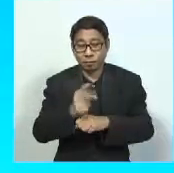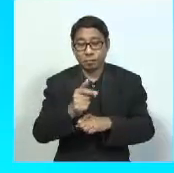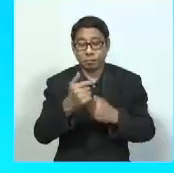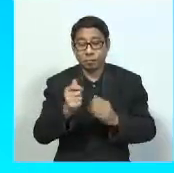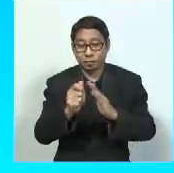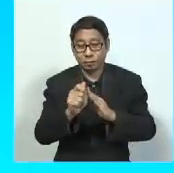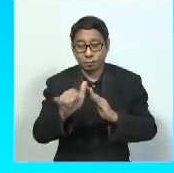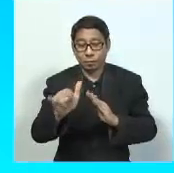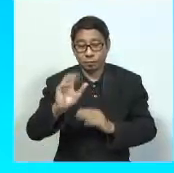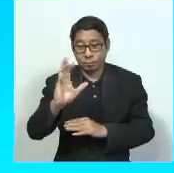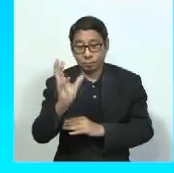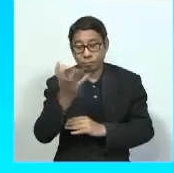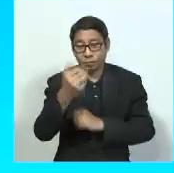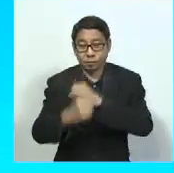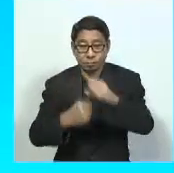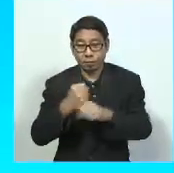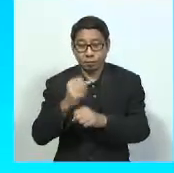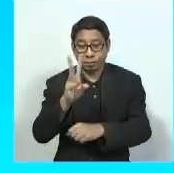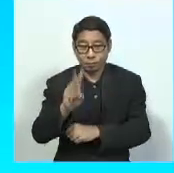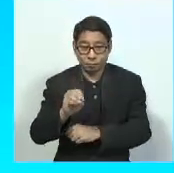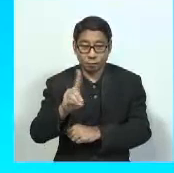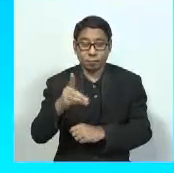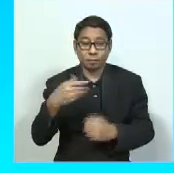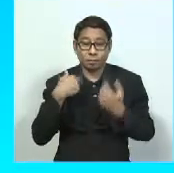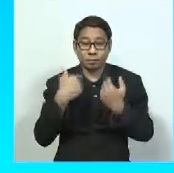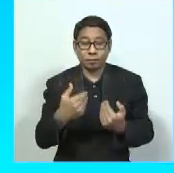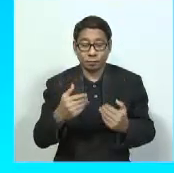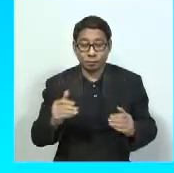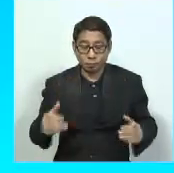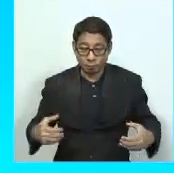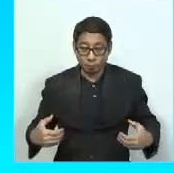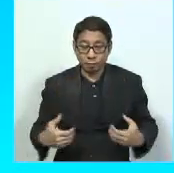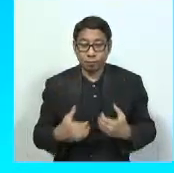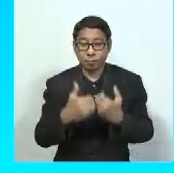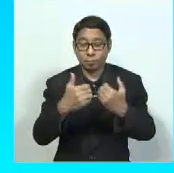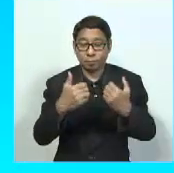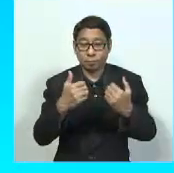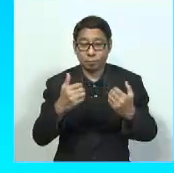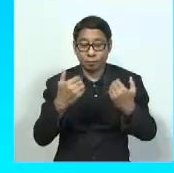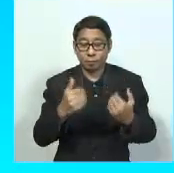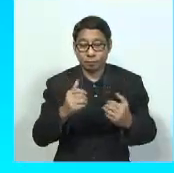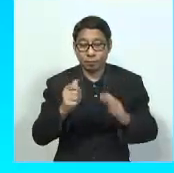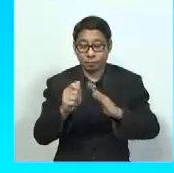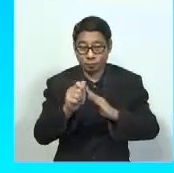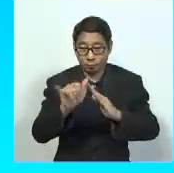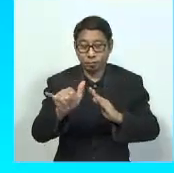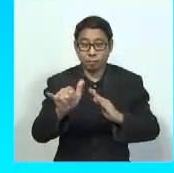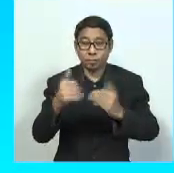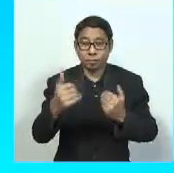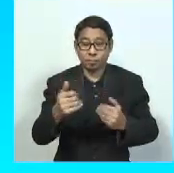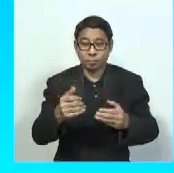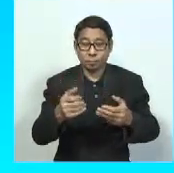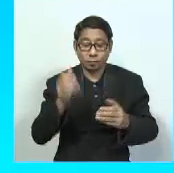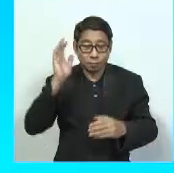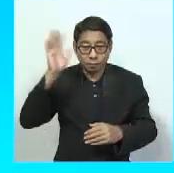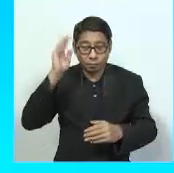าอยุธยามรดกโลกประจำปี2561เพื่อเฉลิมฉลองที่อุทยานประวัติศาสตร์พระนครศรีอยุธยา